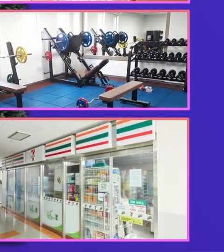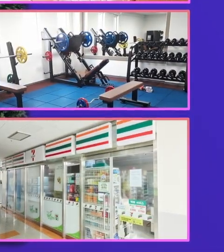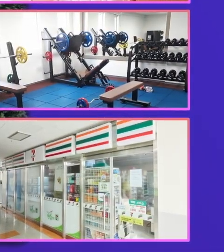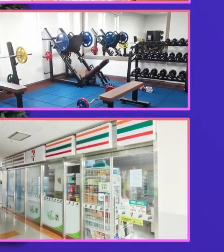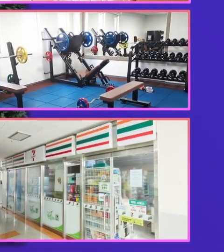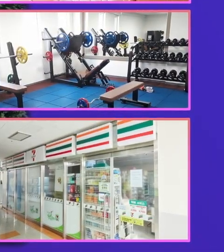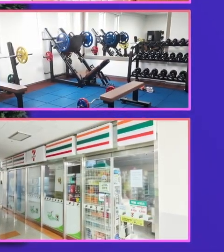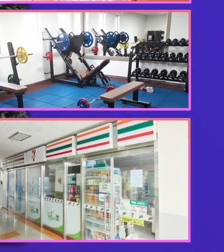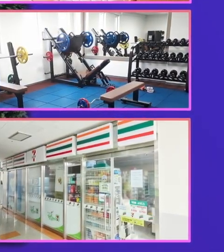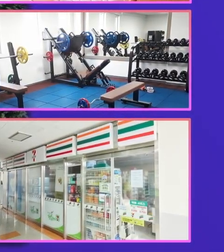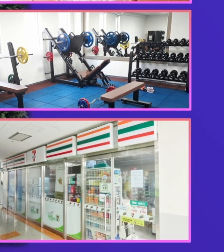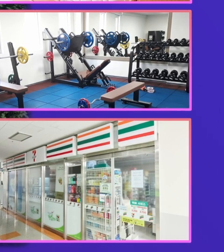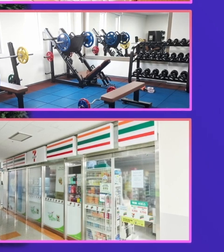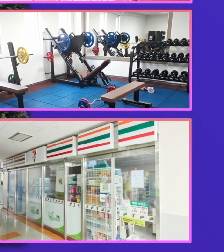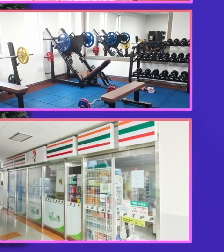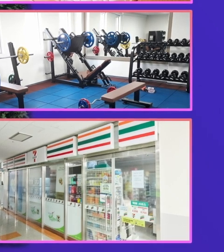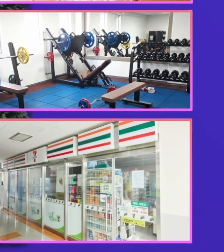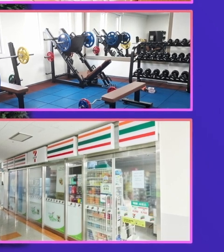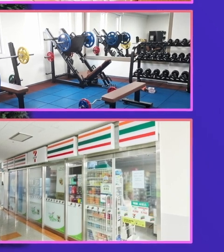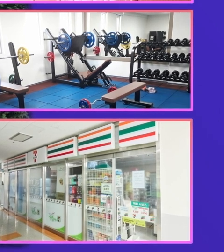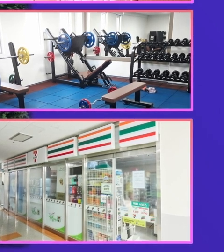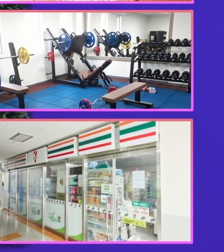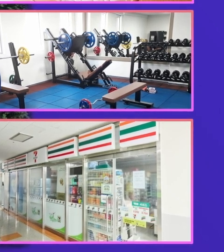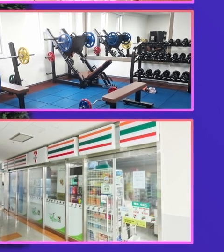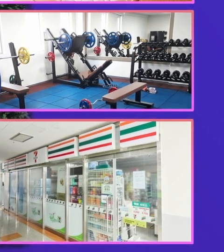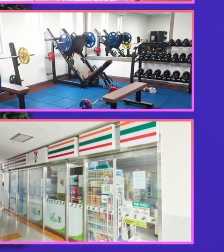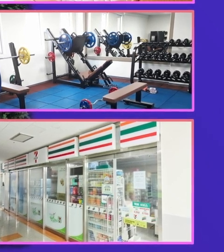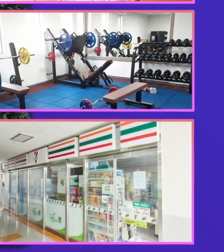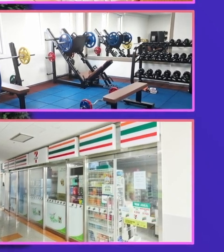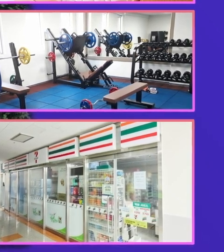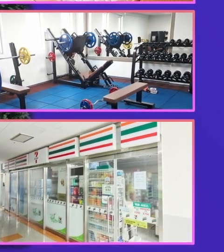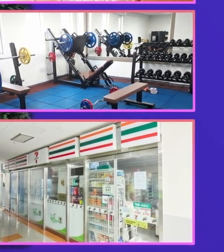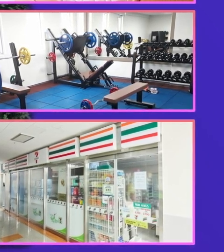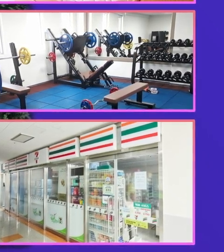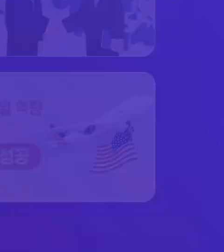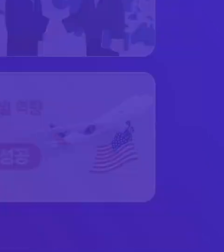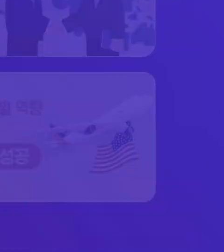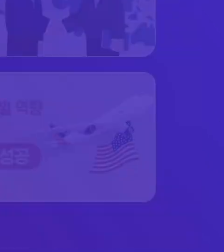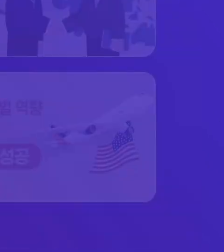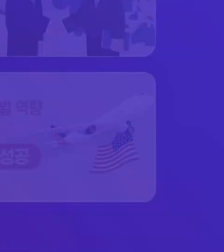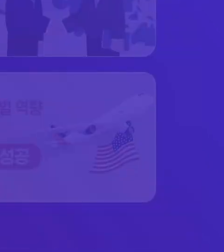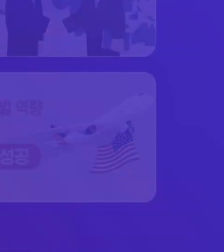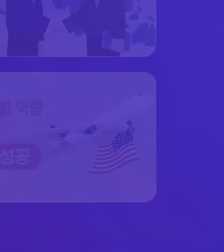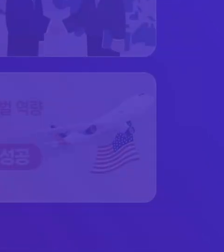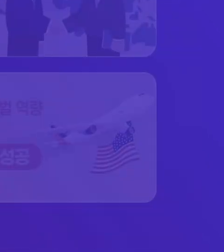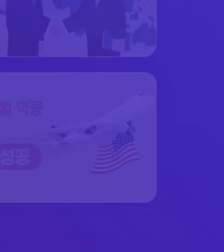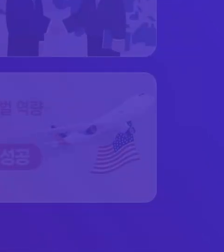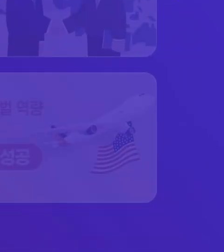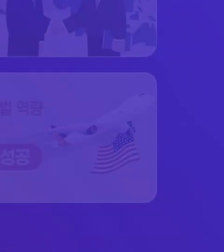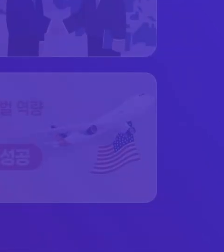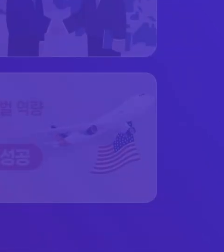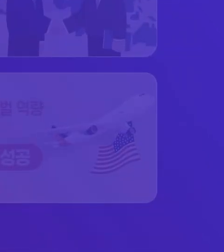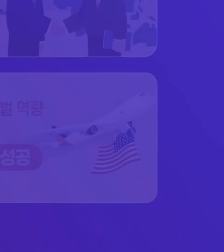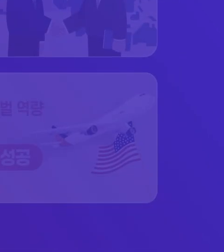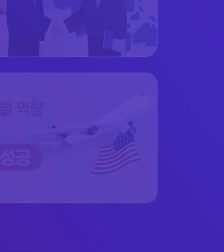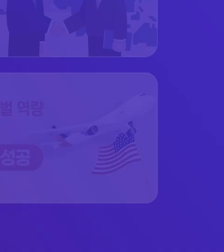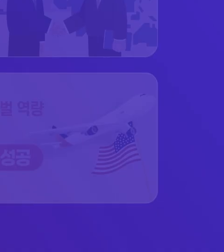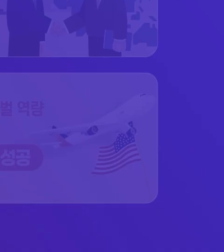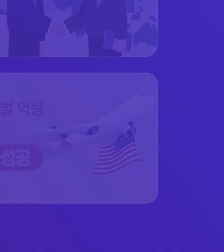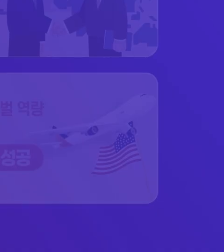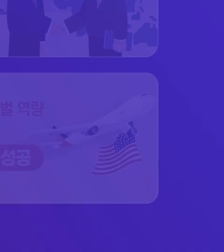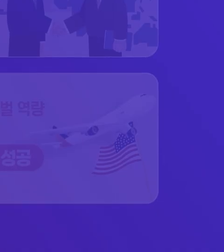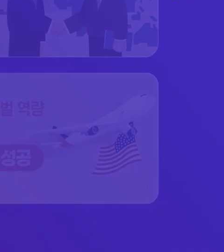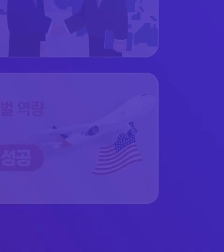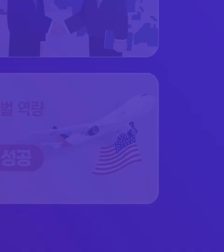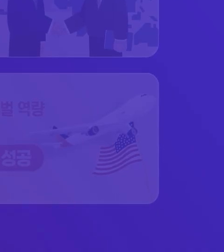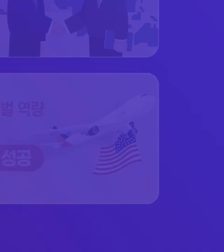등 각종 편의 시설이 갖춰져 우리 집처럼 편안한 생활이 가능합니다. 목포대 취업률은 호남, 제주권 종합국립대학